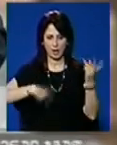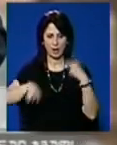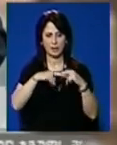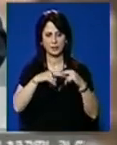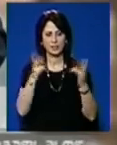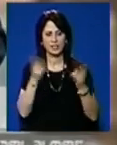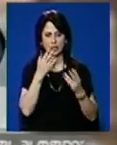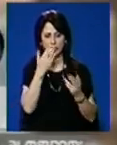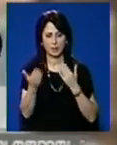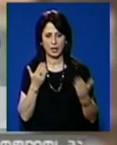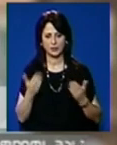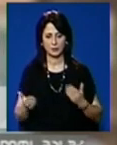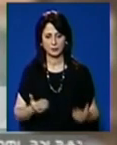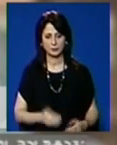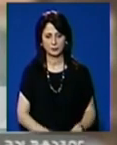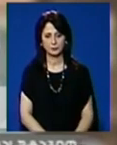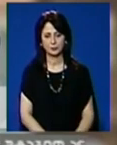ყველა საჭიროების მიხედვით.